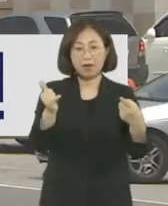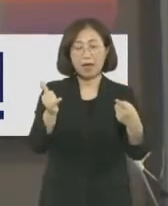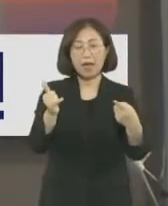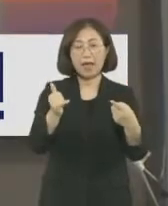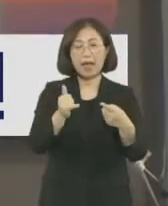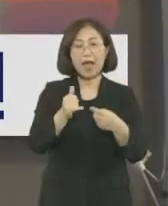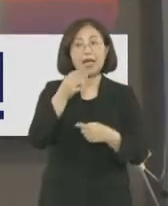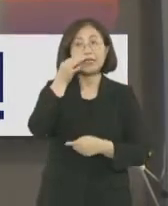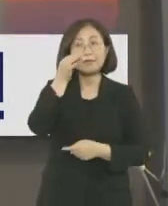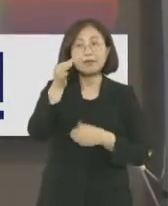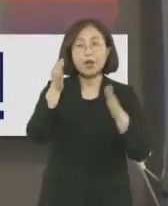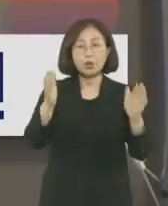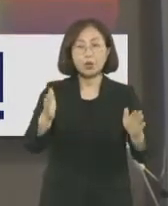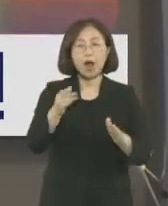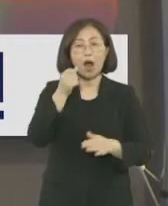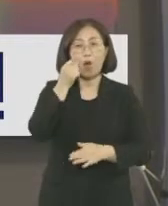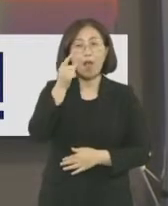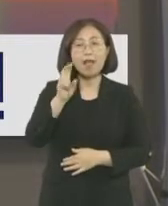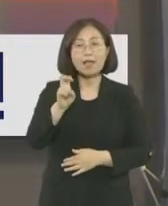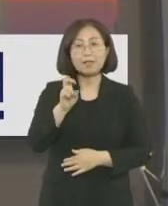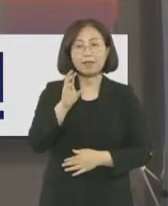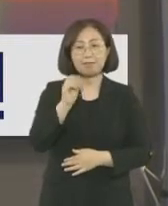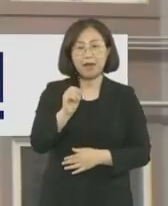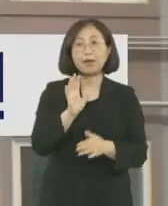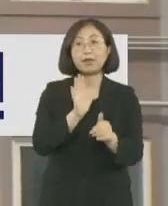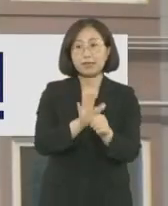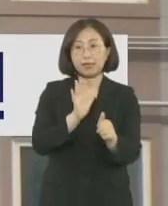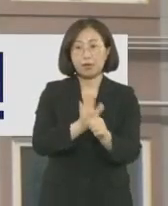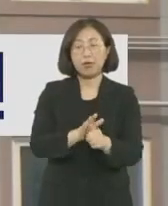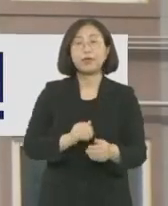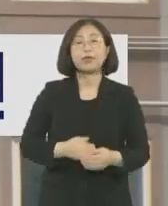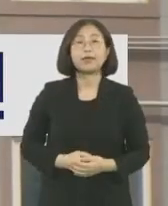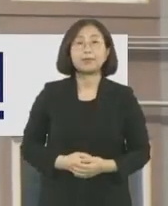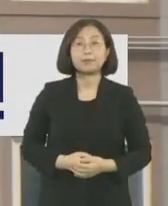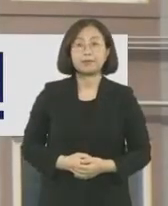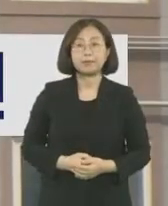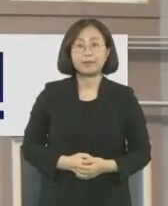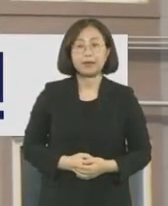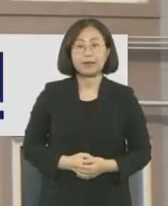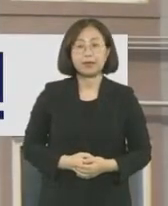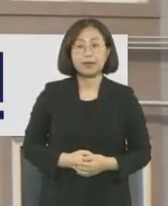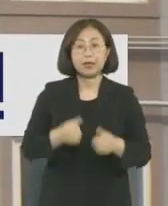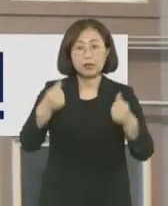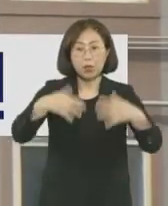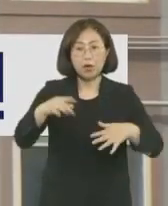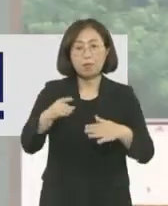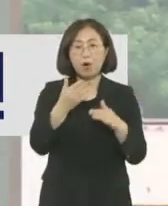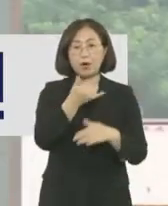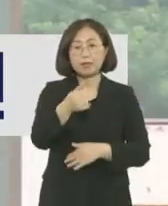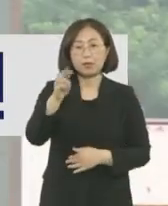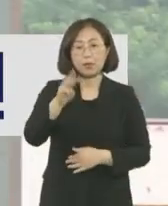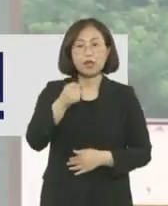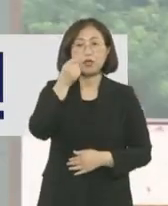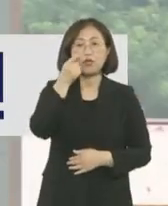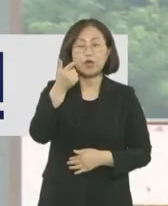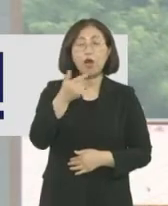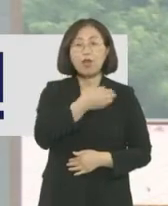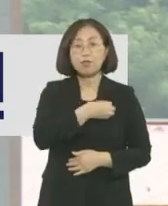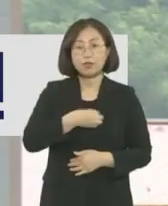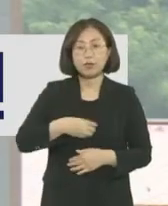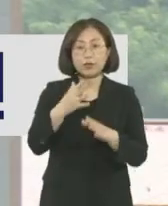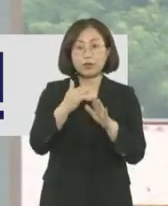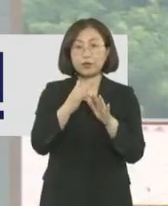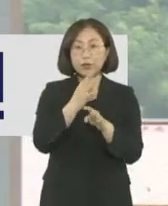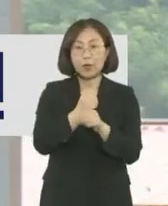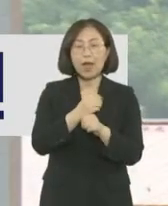최장 10개월 동안 월 20만원의 주거비 를 지원하기로 했습니다 지원대상은 3중 시에 6개월 이상 주민등록을